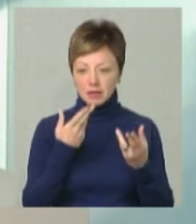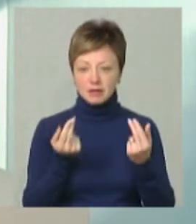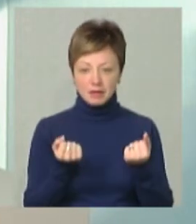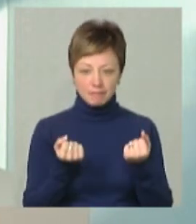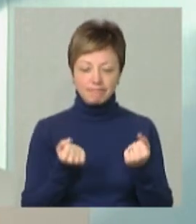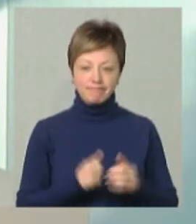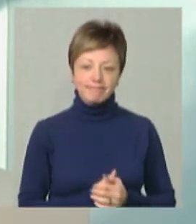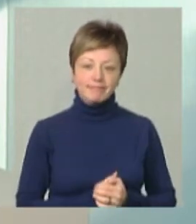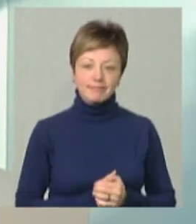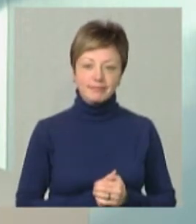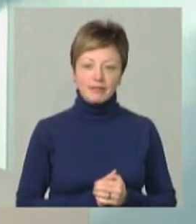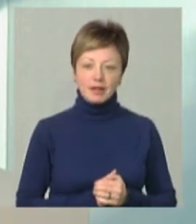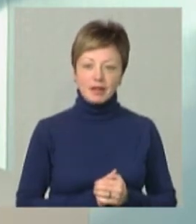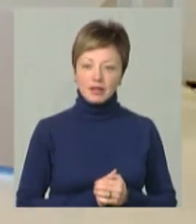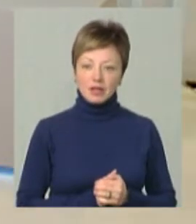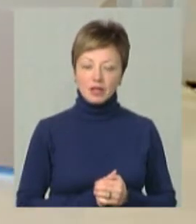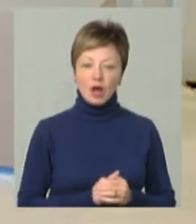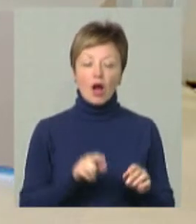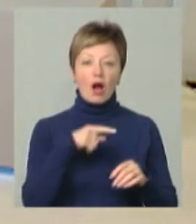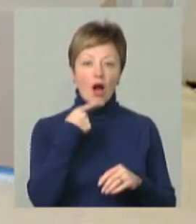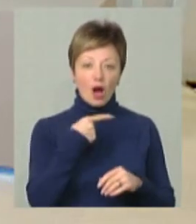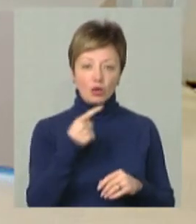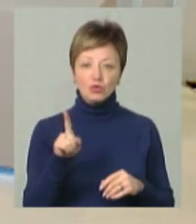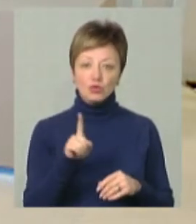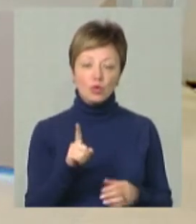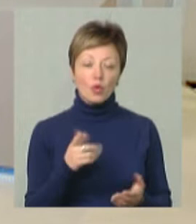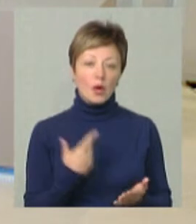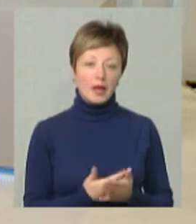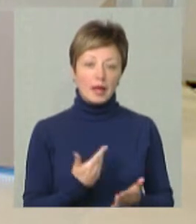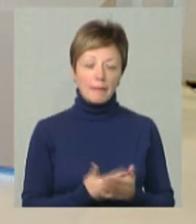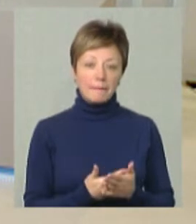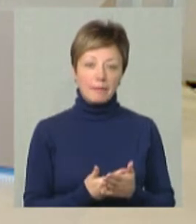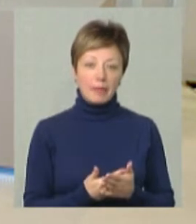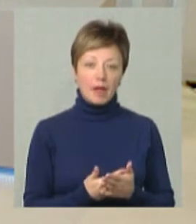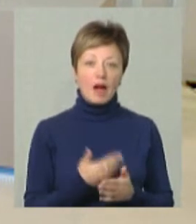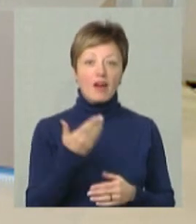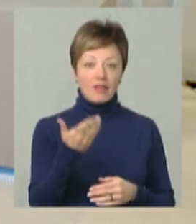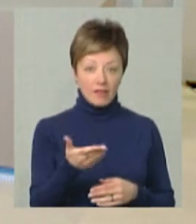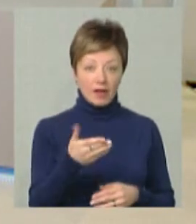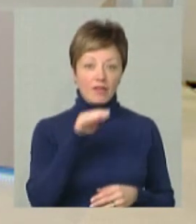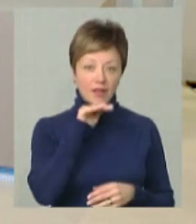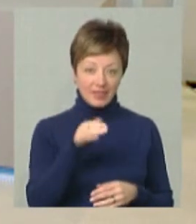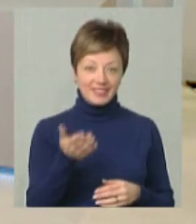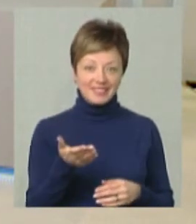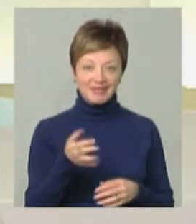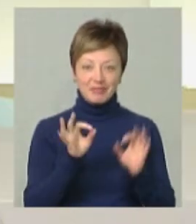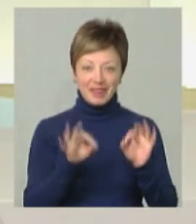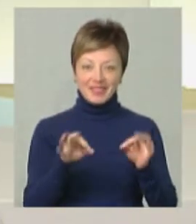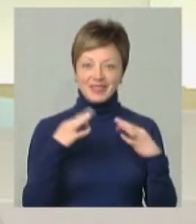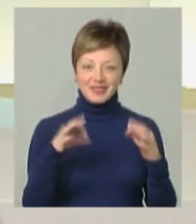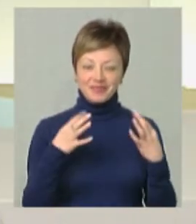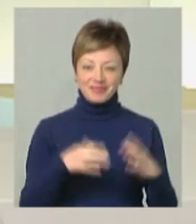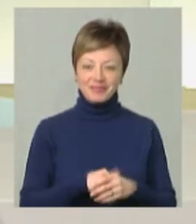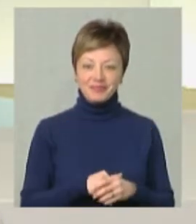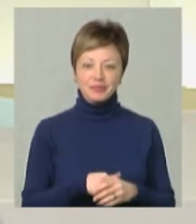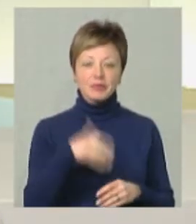вона квітне. Бо розказують, що ніби, але ви фахівець, то ви правильно нам є, скажете.